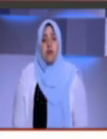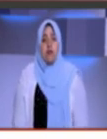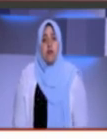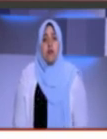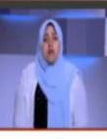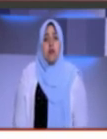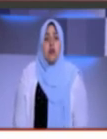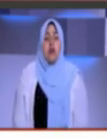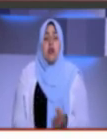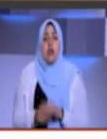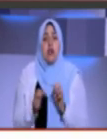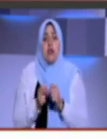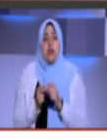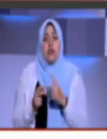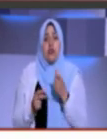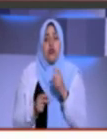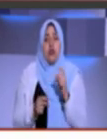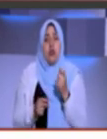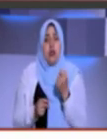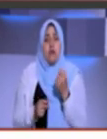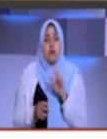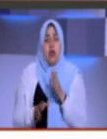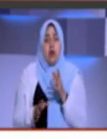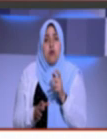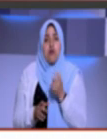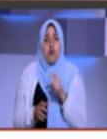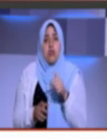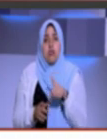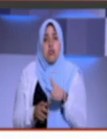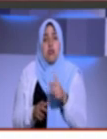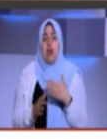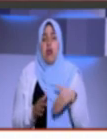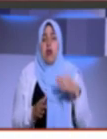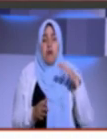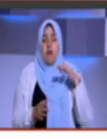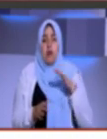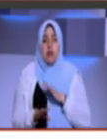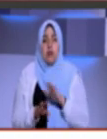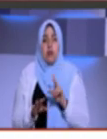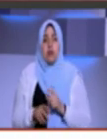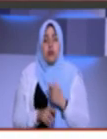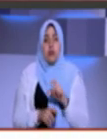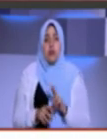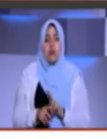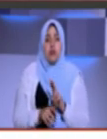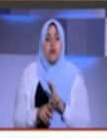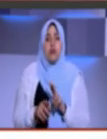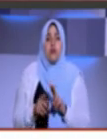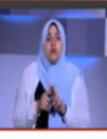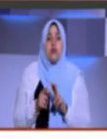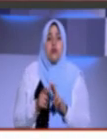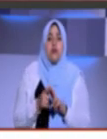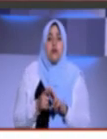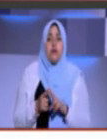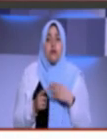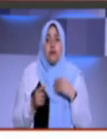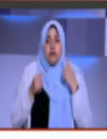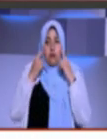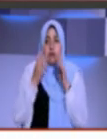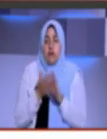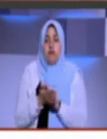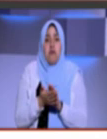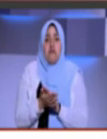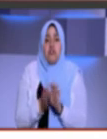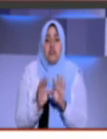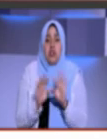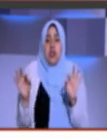على نهاية مايو او يونيو، او باكثر تقدير، ما ده اللي بسميه الجهل بالمجهول، يعني ما فيش